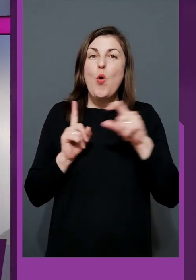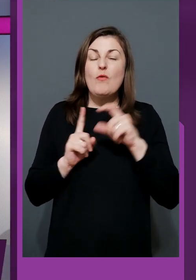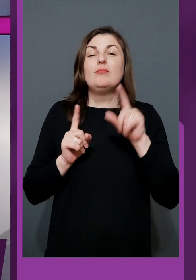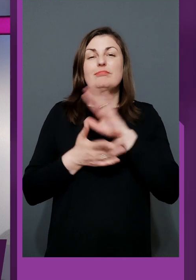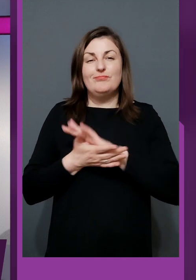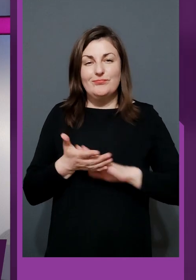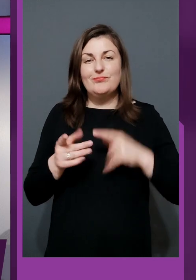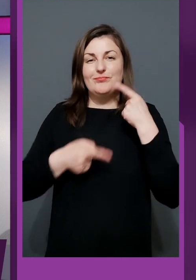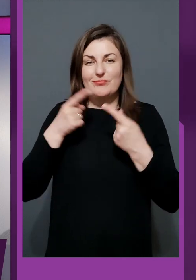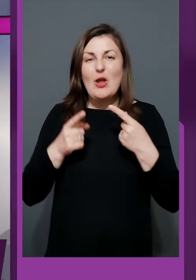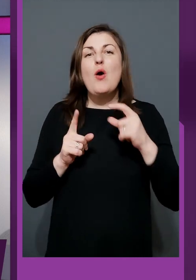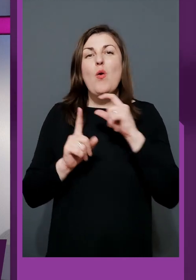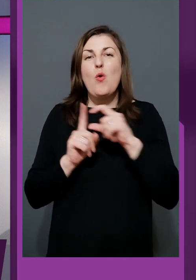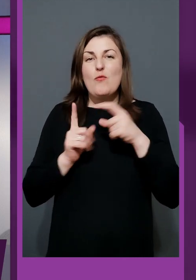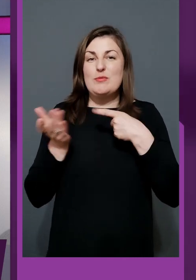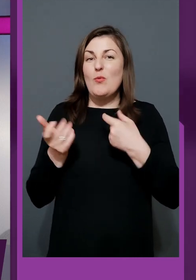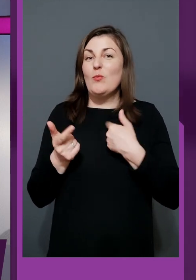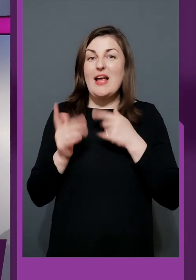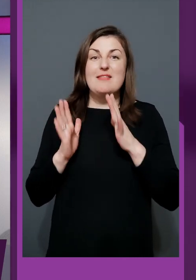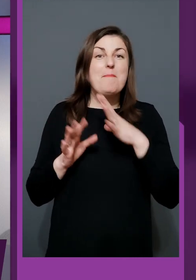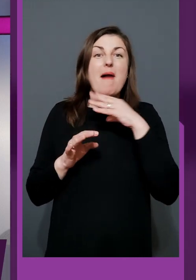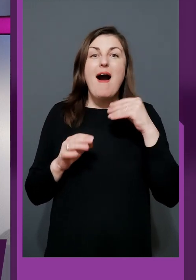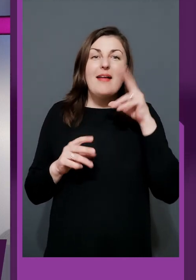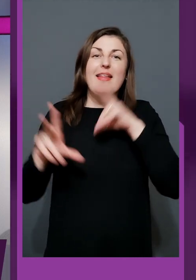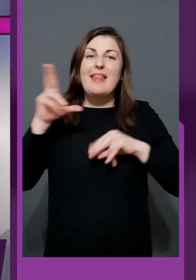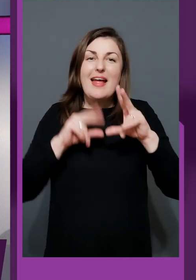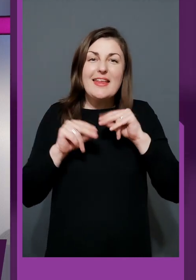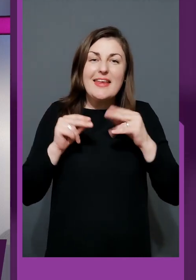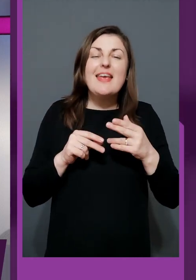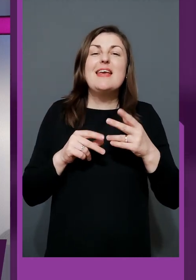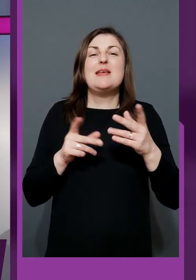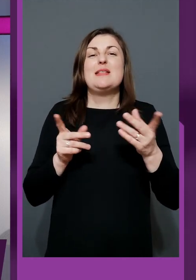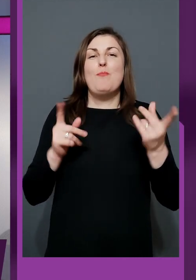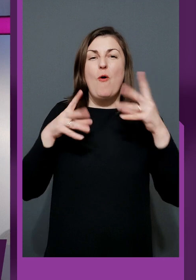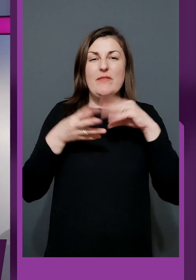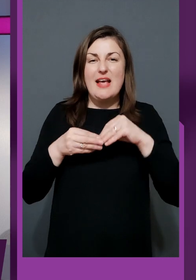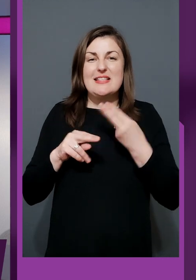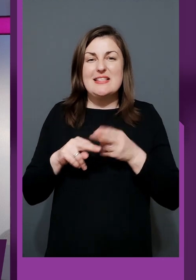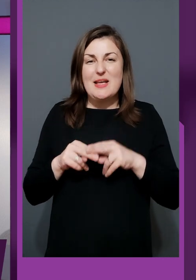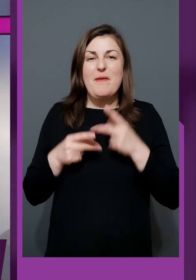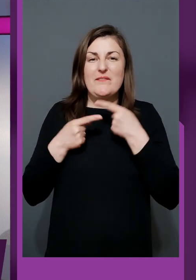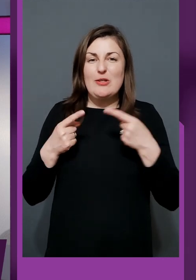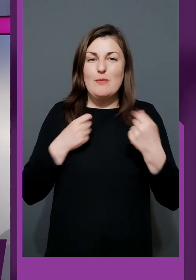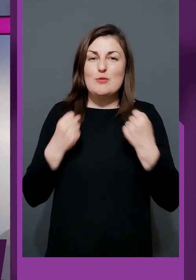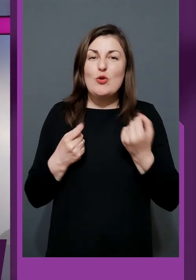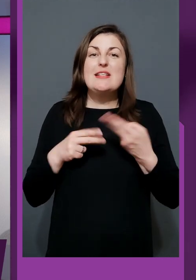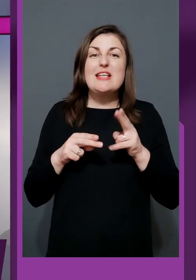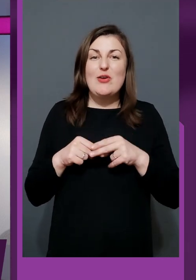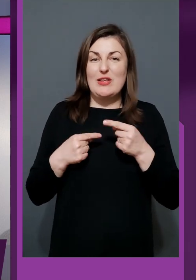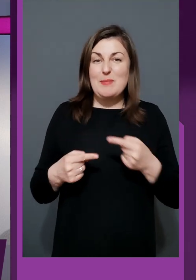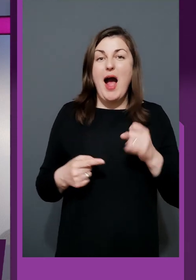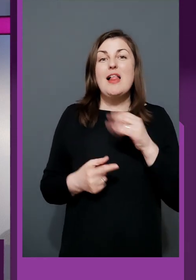продовжимо говорити про кульову стрільбу тим більше в нас Не тільки багато надій і сподівань пов'язаних з цим видом спорту з цією